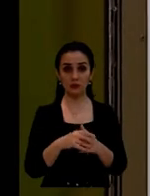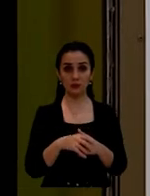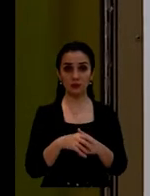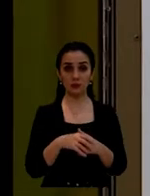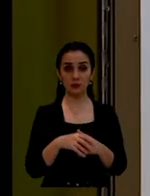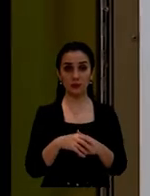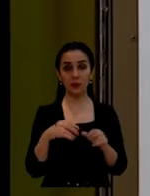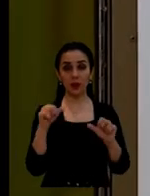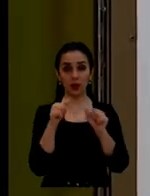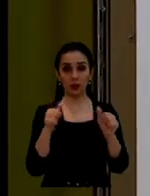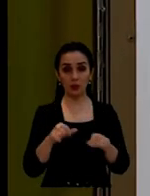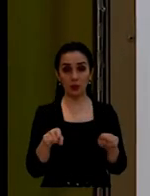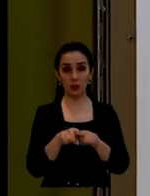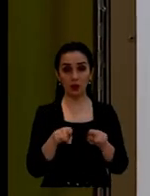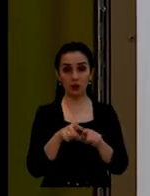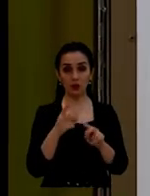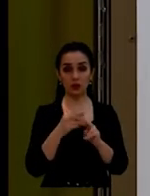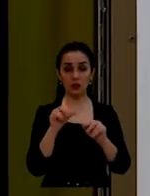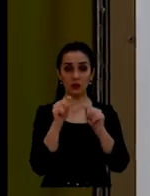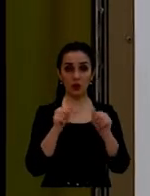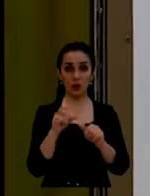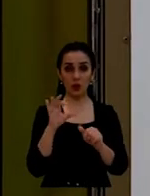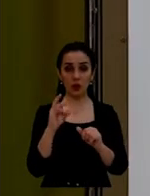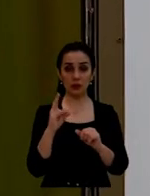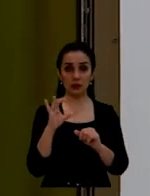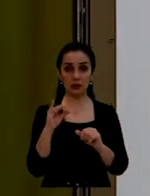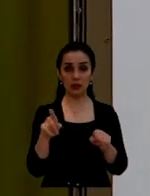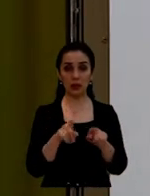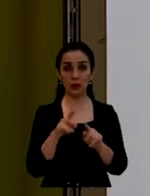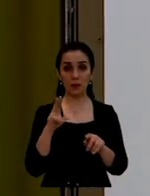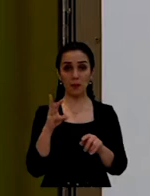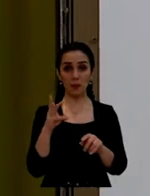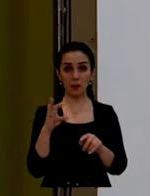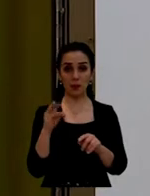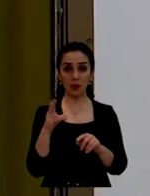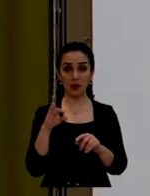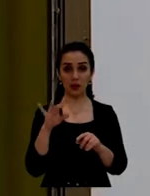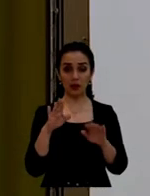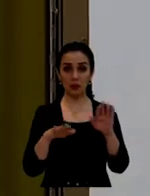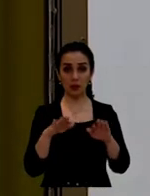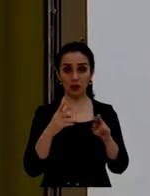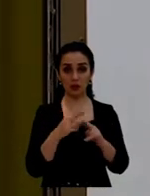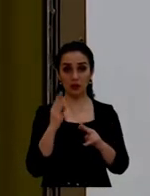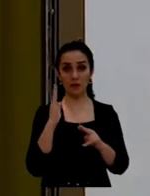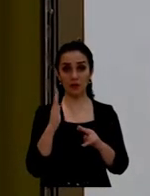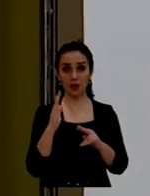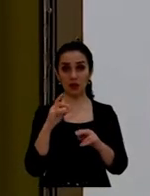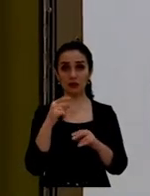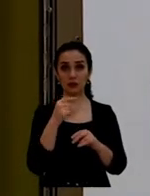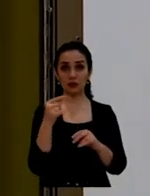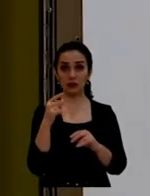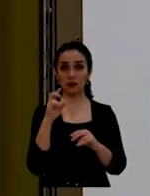формула похожа с формулы оксидов мы молярную массу должны развить на в.н. но